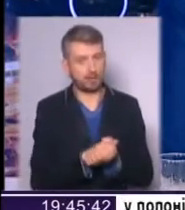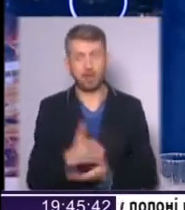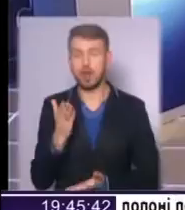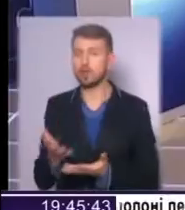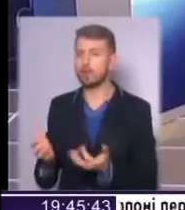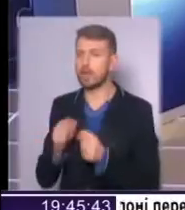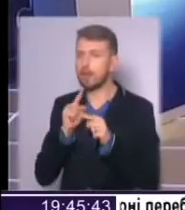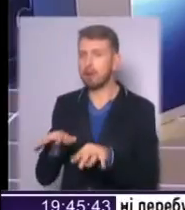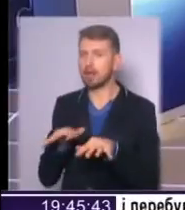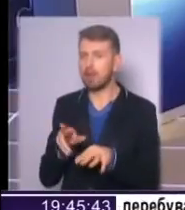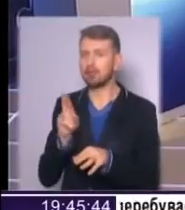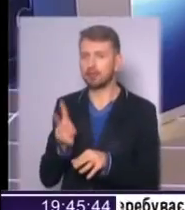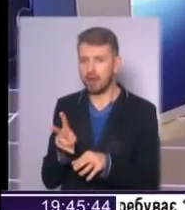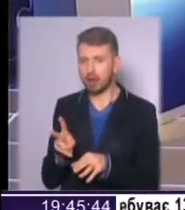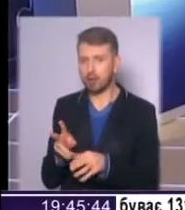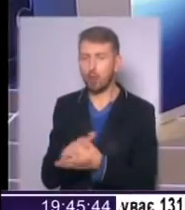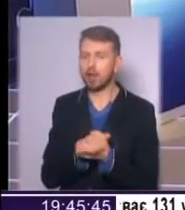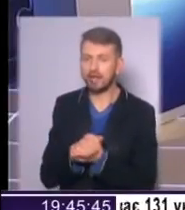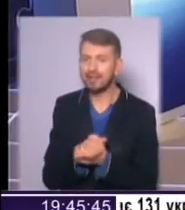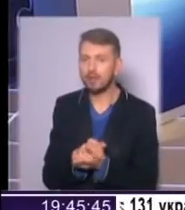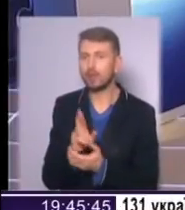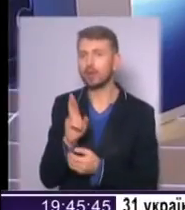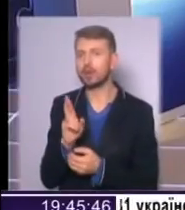парламент як парламент, вірніше коаліцію як